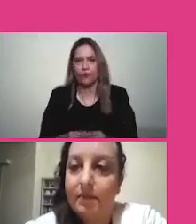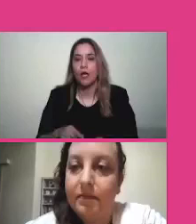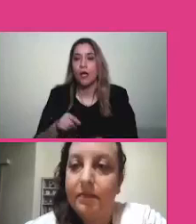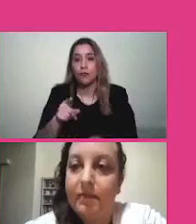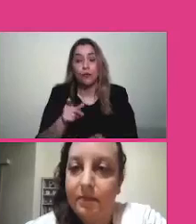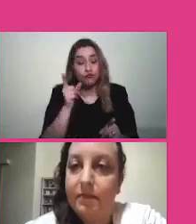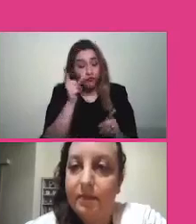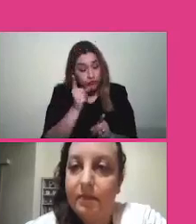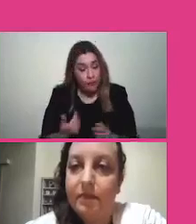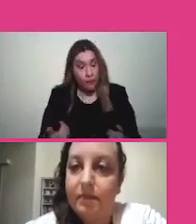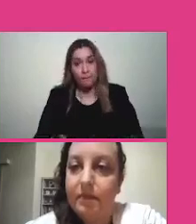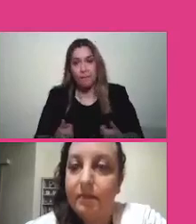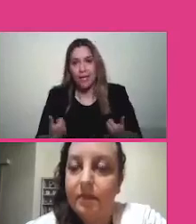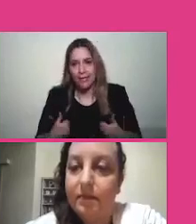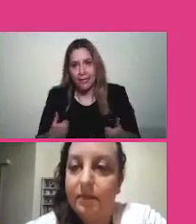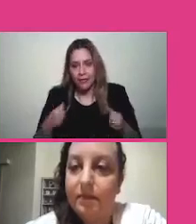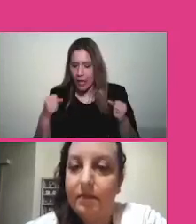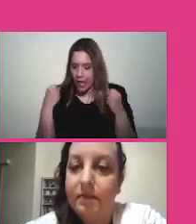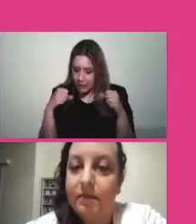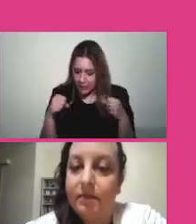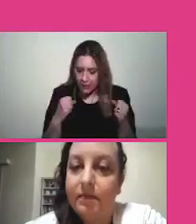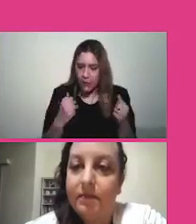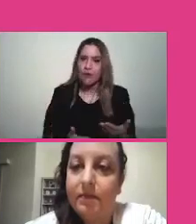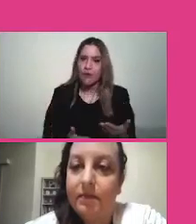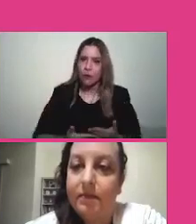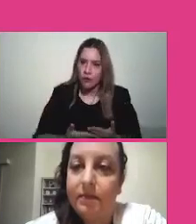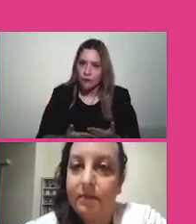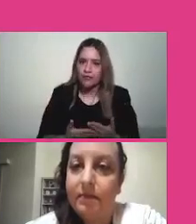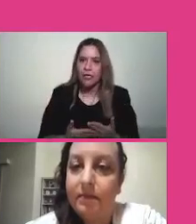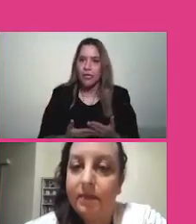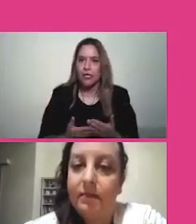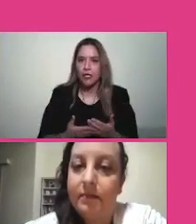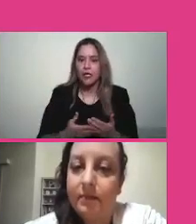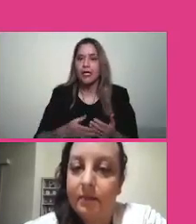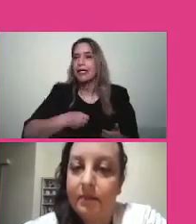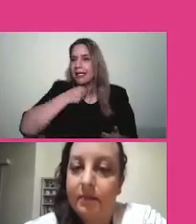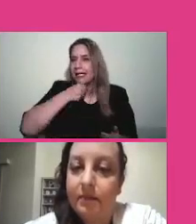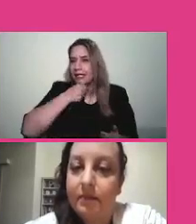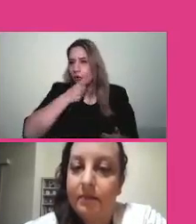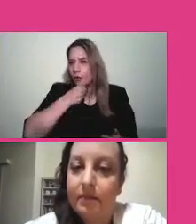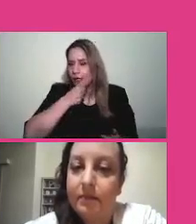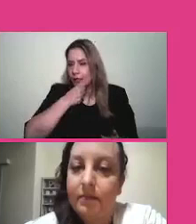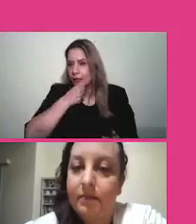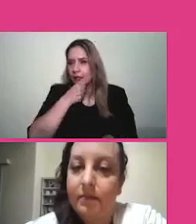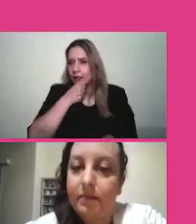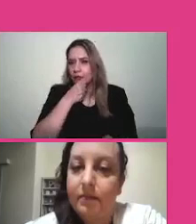που εξασκεί, που μας βοήθησε να εξασκήσουν οι ηλικιωμένοι